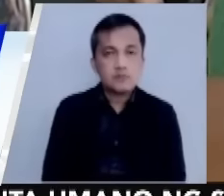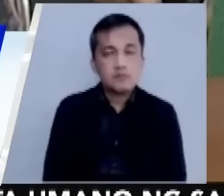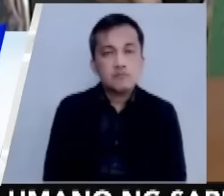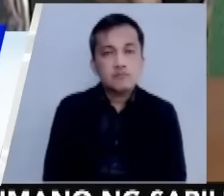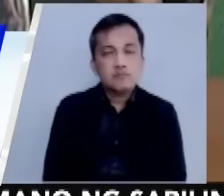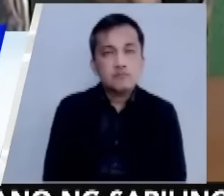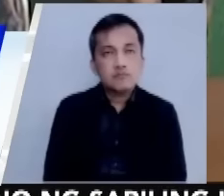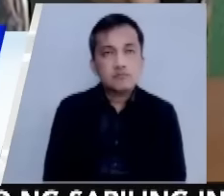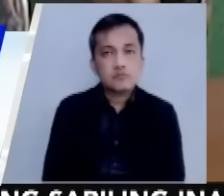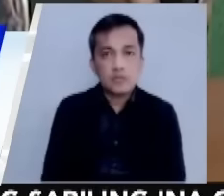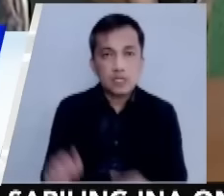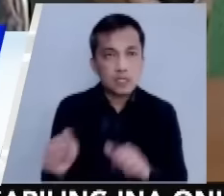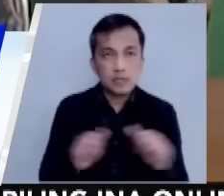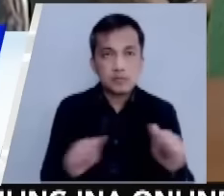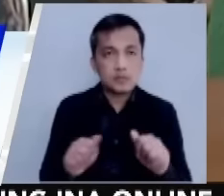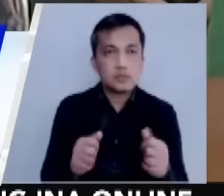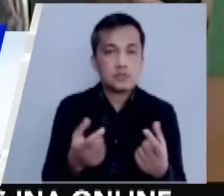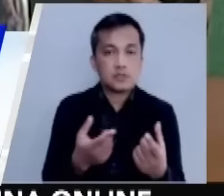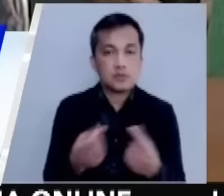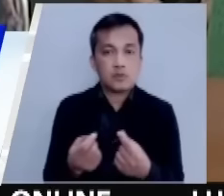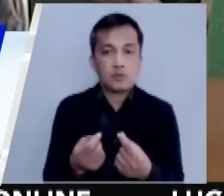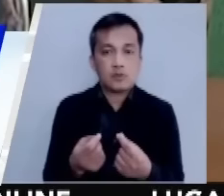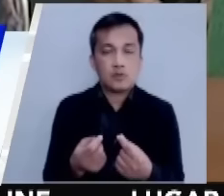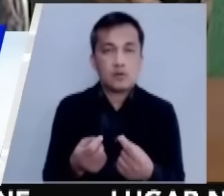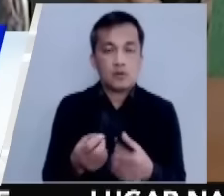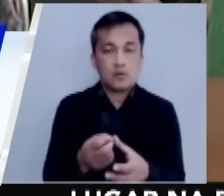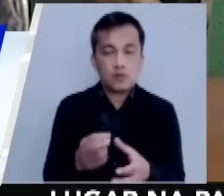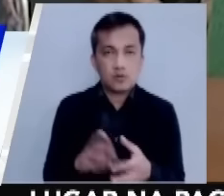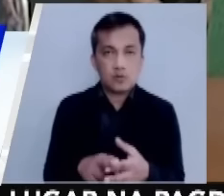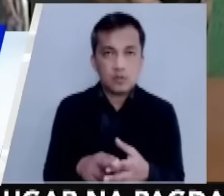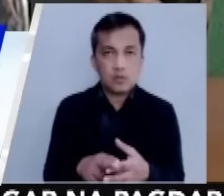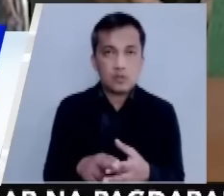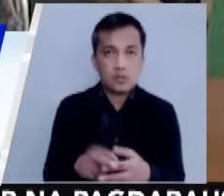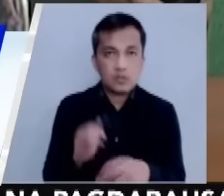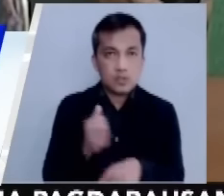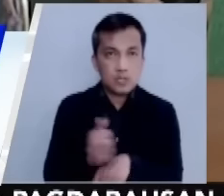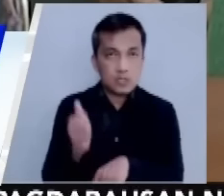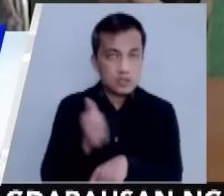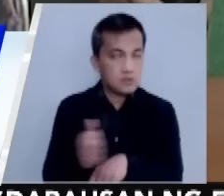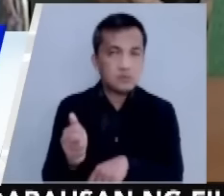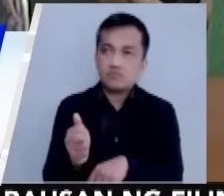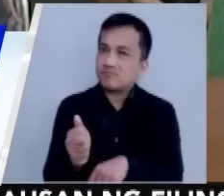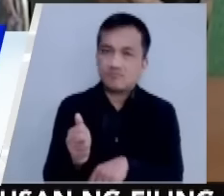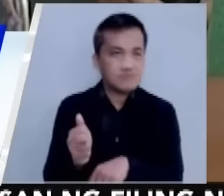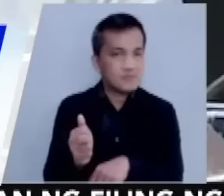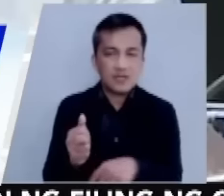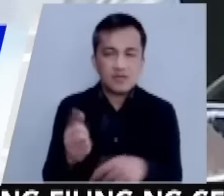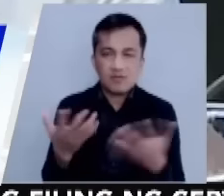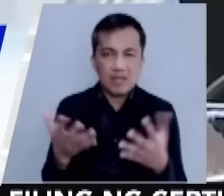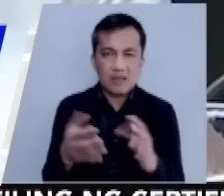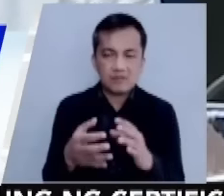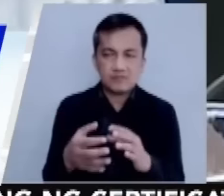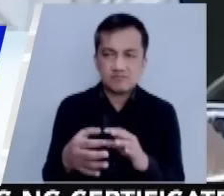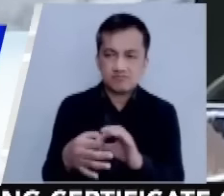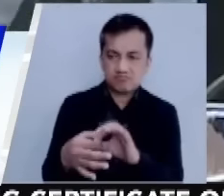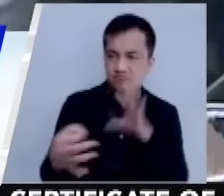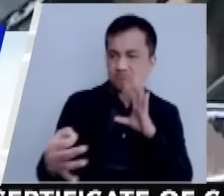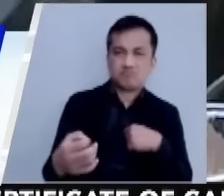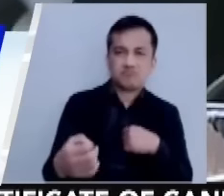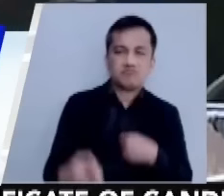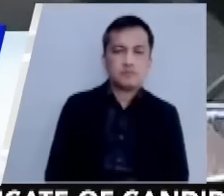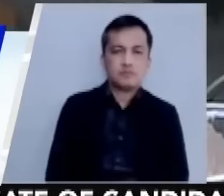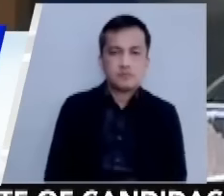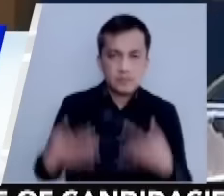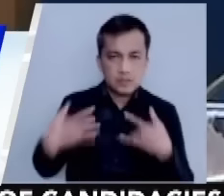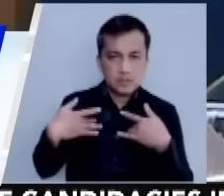activities po na ginawa or sa mga, allegations po, wala po akong kinalaman. Kayo ba ay guilty